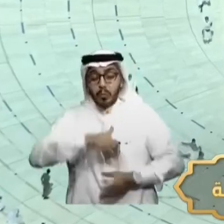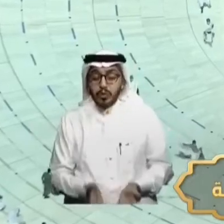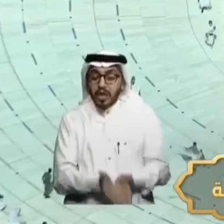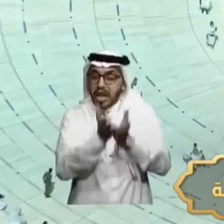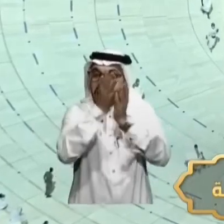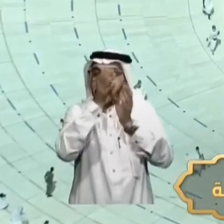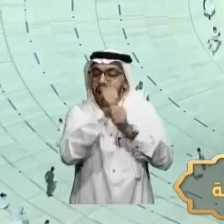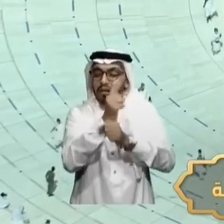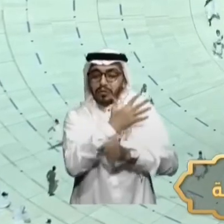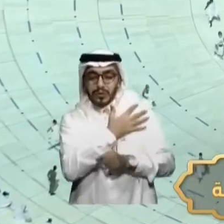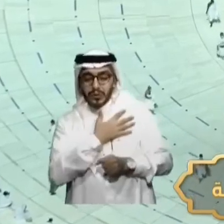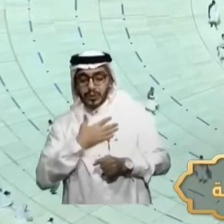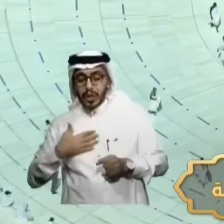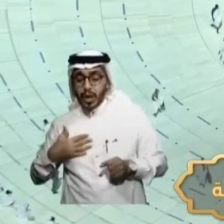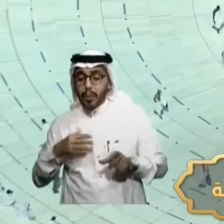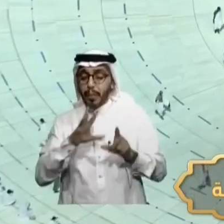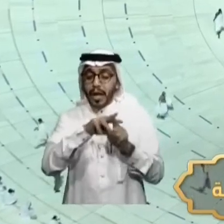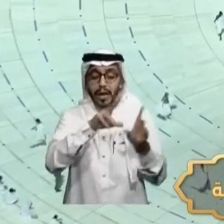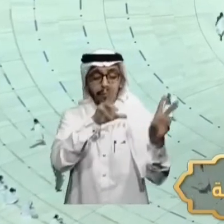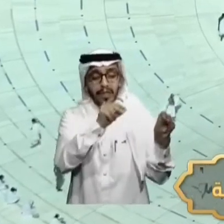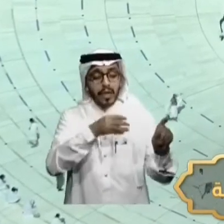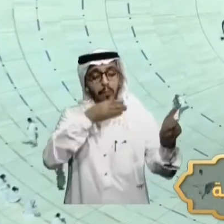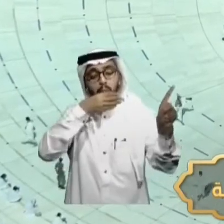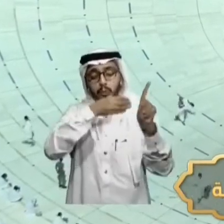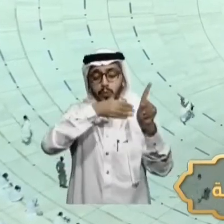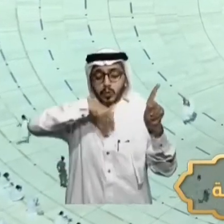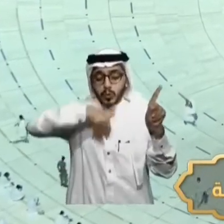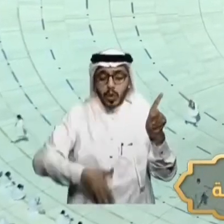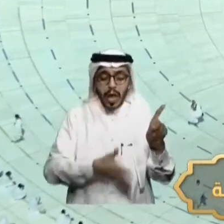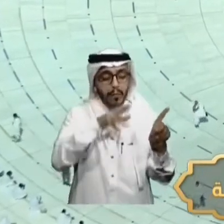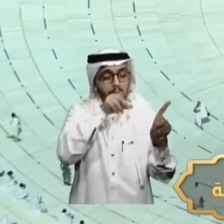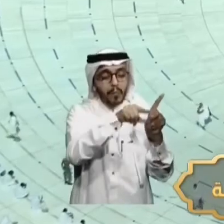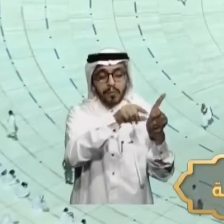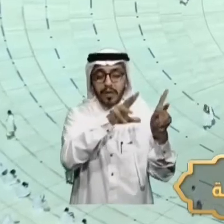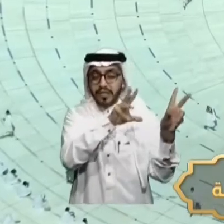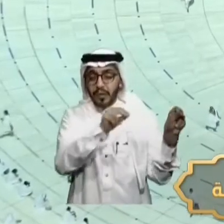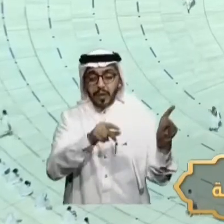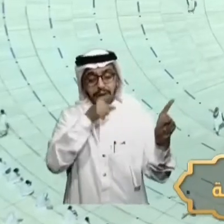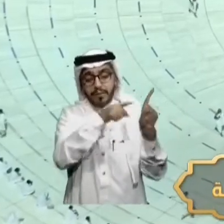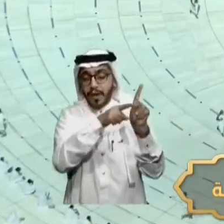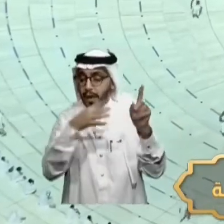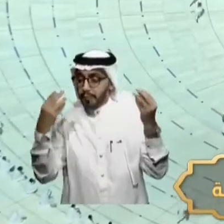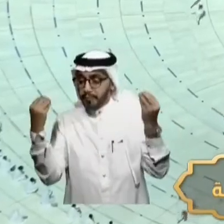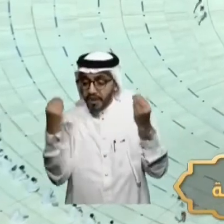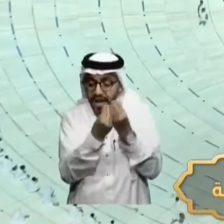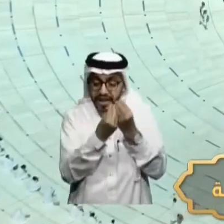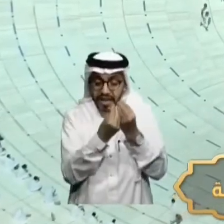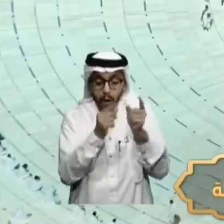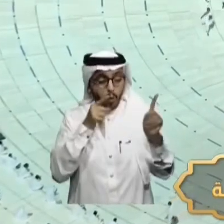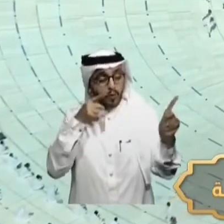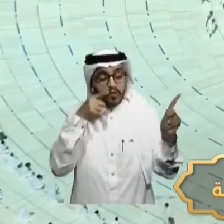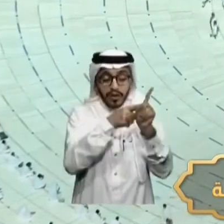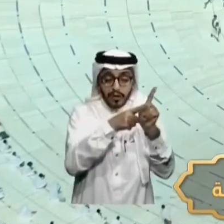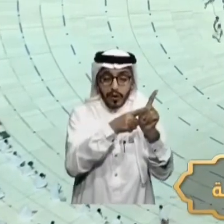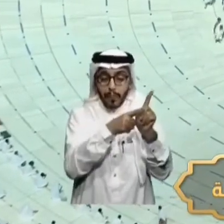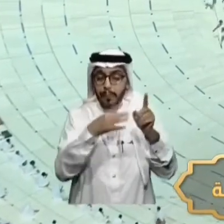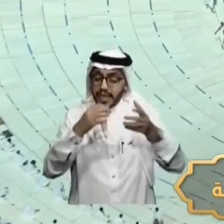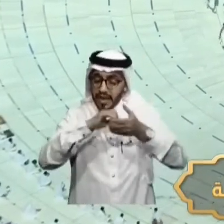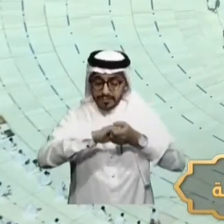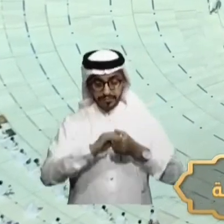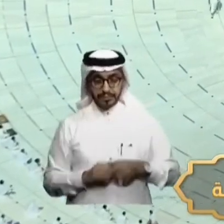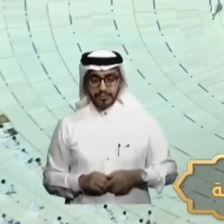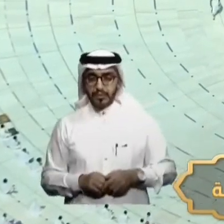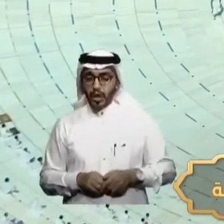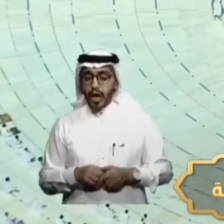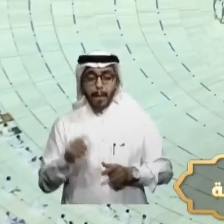وسلوانا، فالمطبقون لشمائله إن لم يصحبوا نفسه أنفاسه صحبوا.